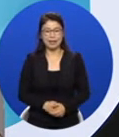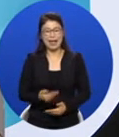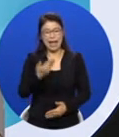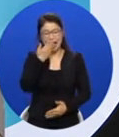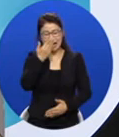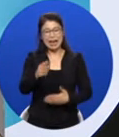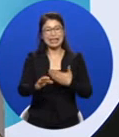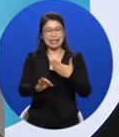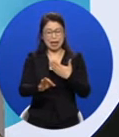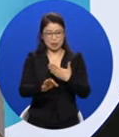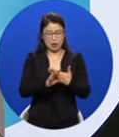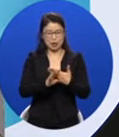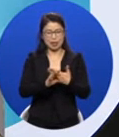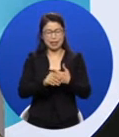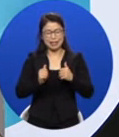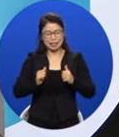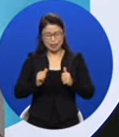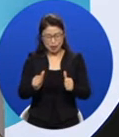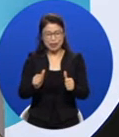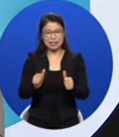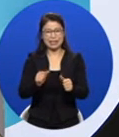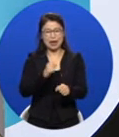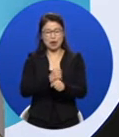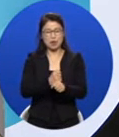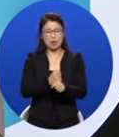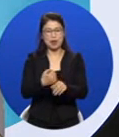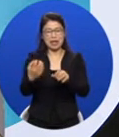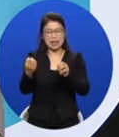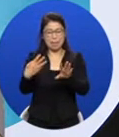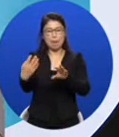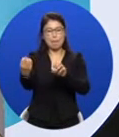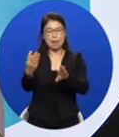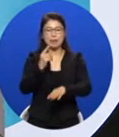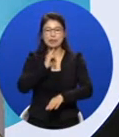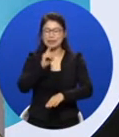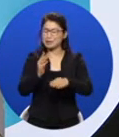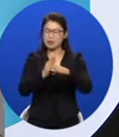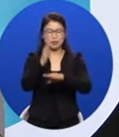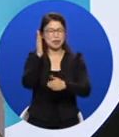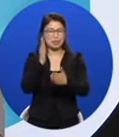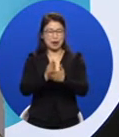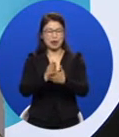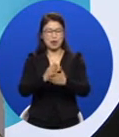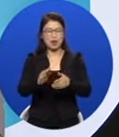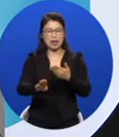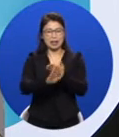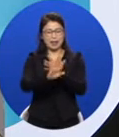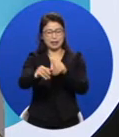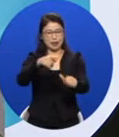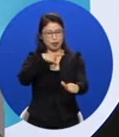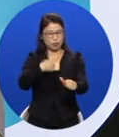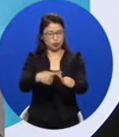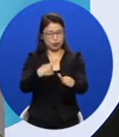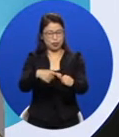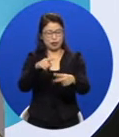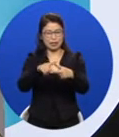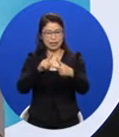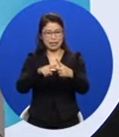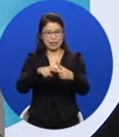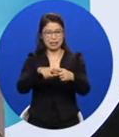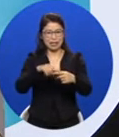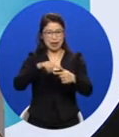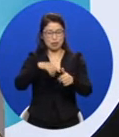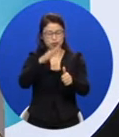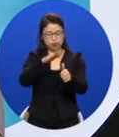질문은 30초, 답변과 반론, 재반론은 1분을 넘지 않도록 해주시고 상대 후보 비방이나 인신공격성